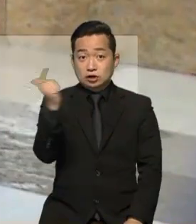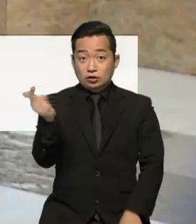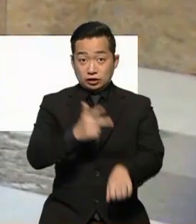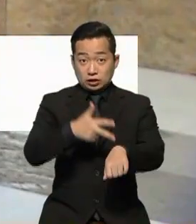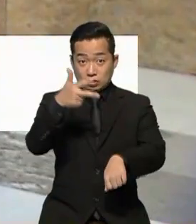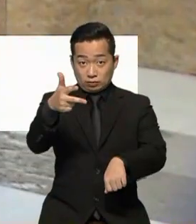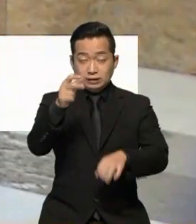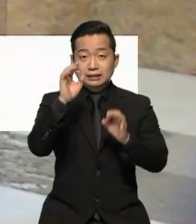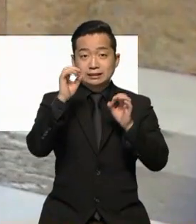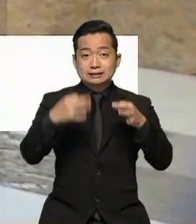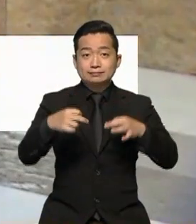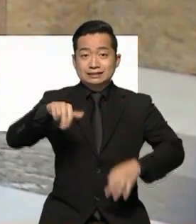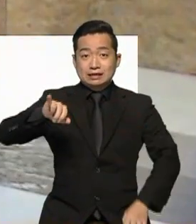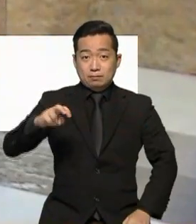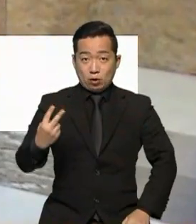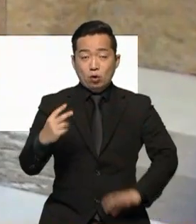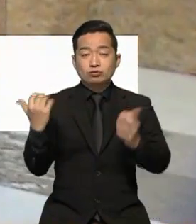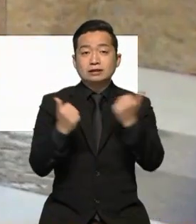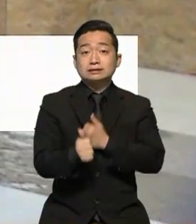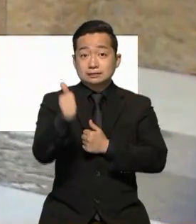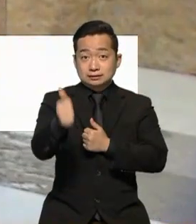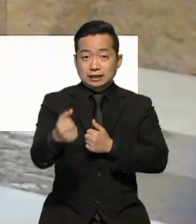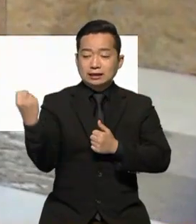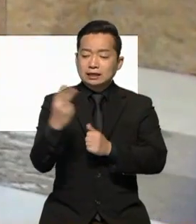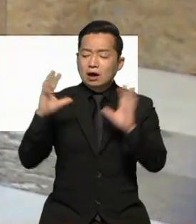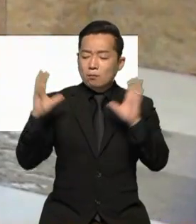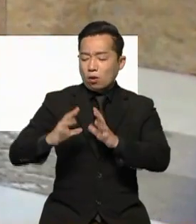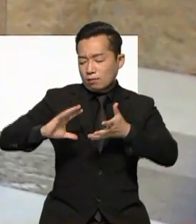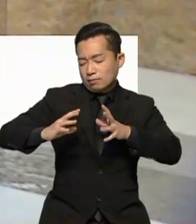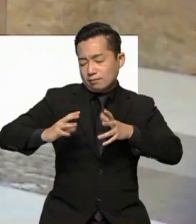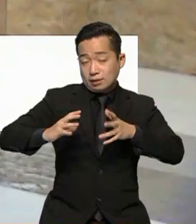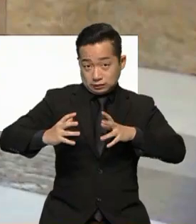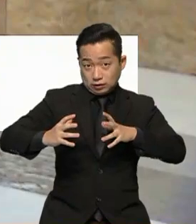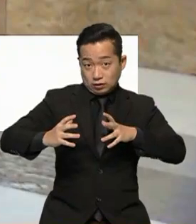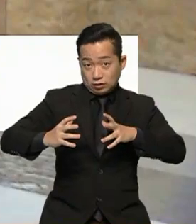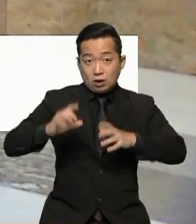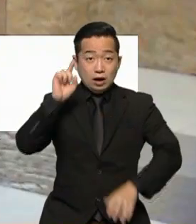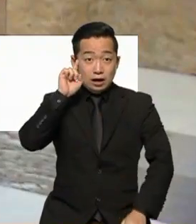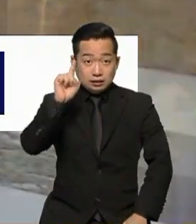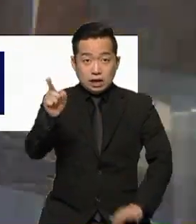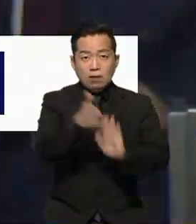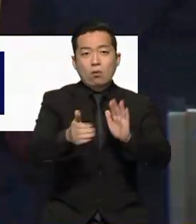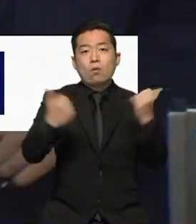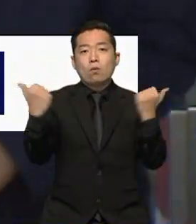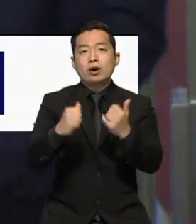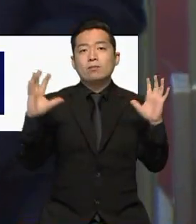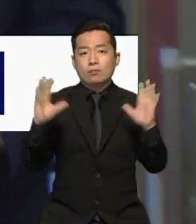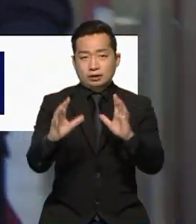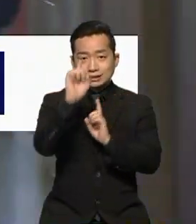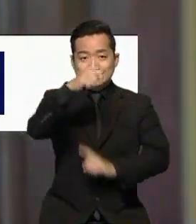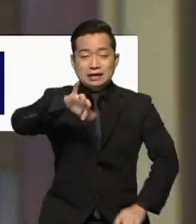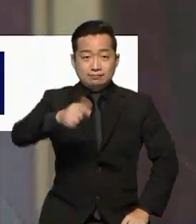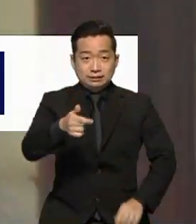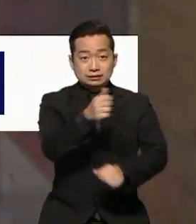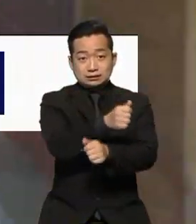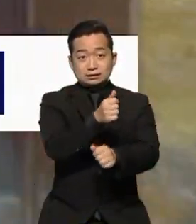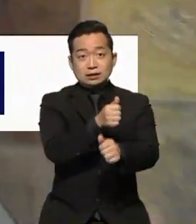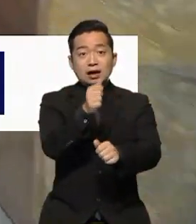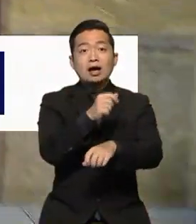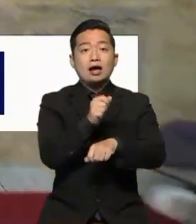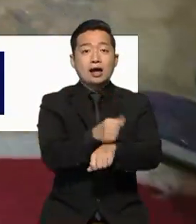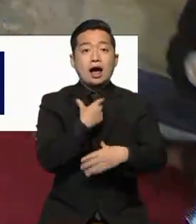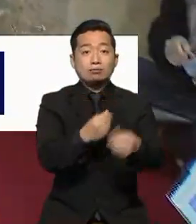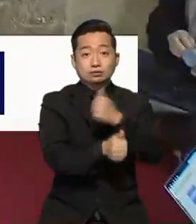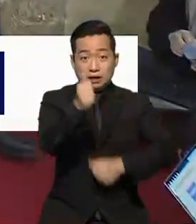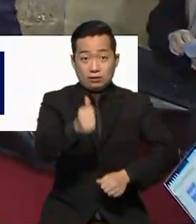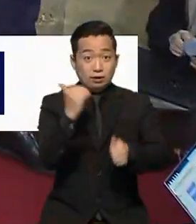7시쯤 김진표 국회의장 주재로 다시 회의가 열렸는데 김 의장은 우선 내일 본회의를 열어 이상민 장관 해임 건의안을 표결